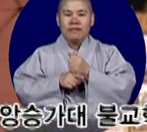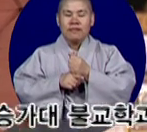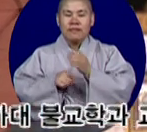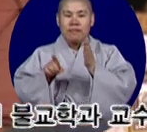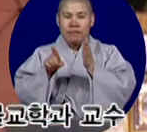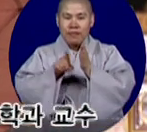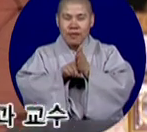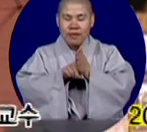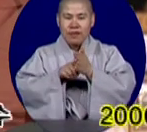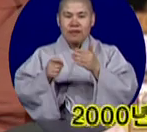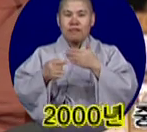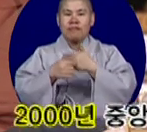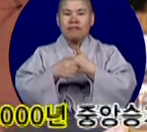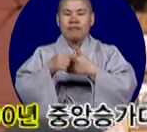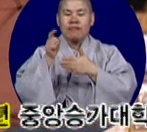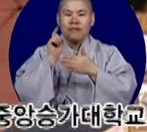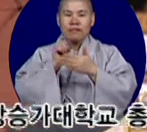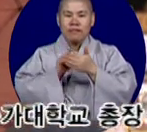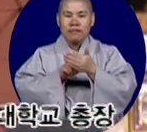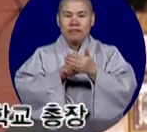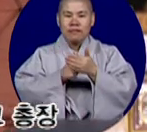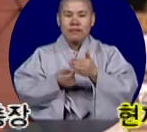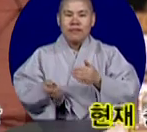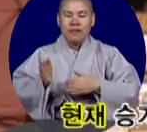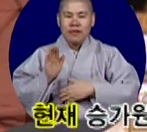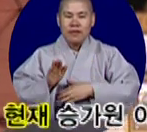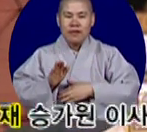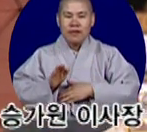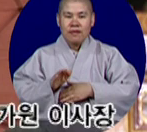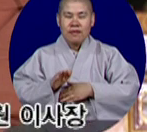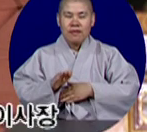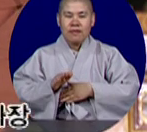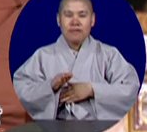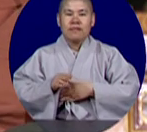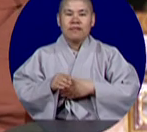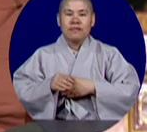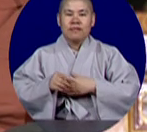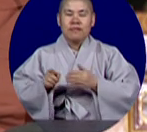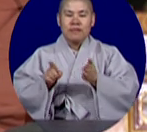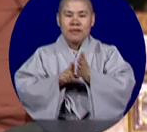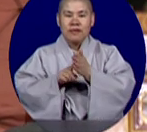믿는 마음인데요. 이 신심이라고 하는 것이